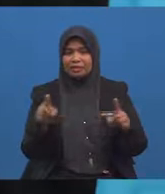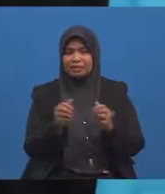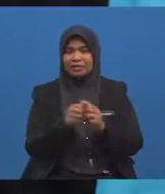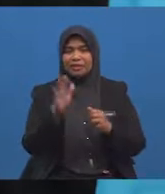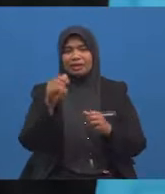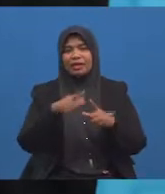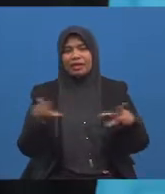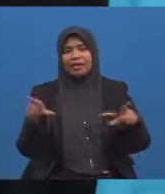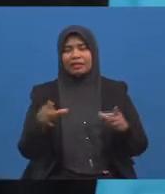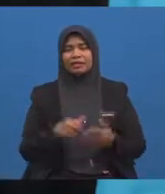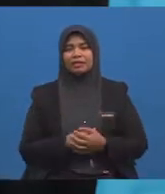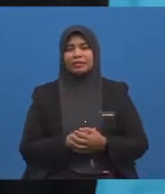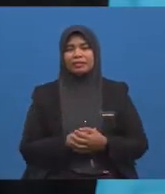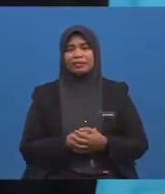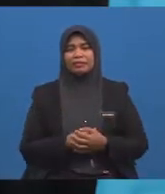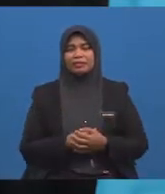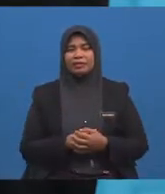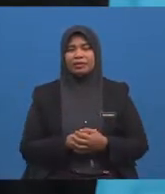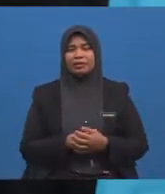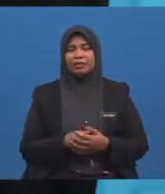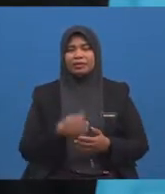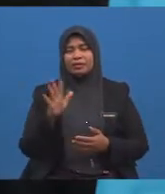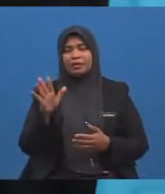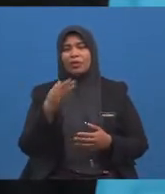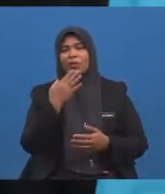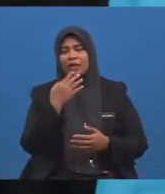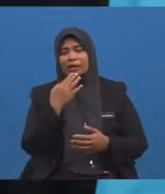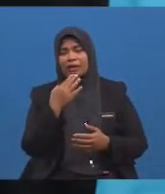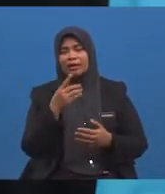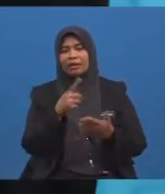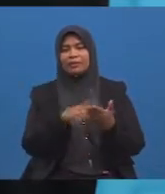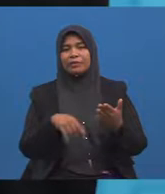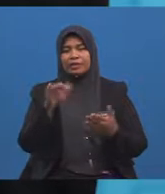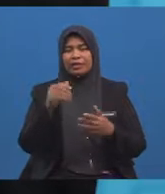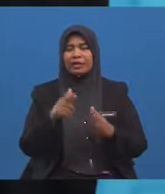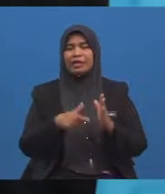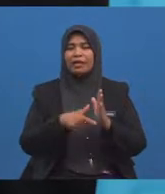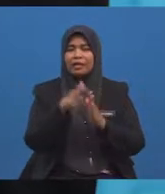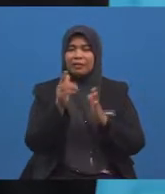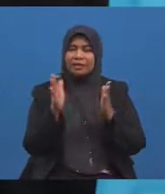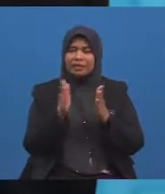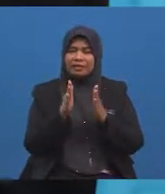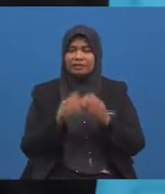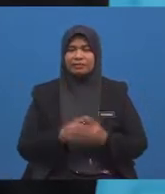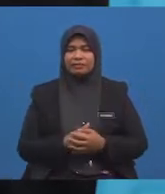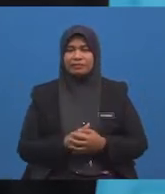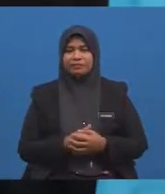lain. Tapak tangan warna apakah yang lebih kecil?